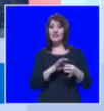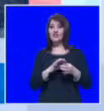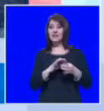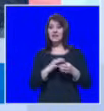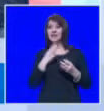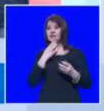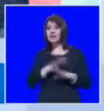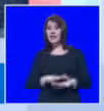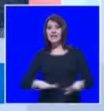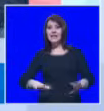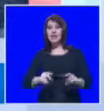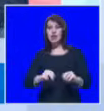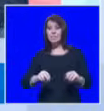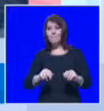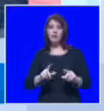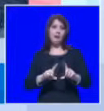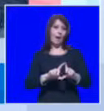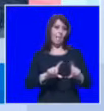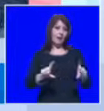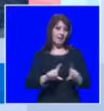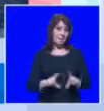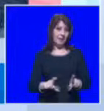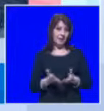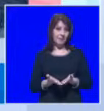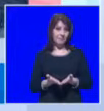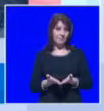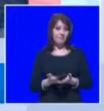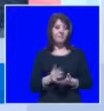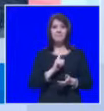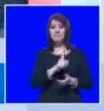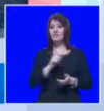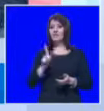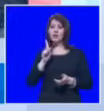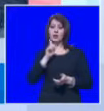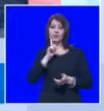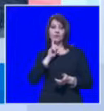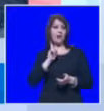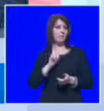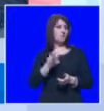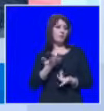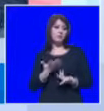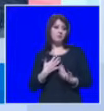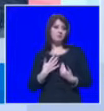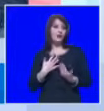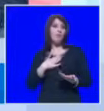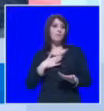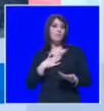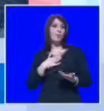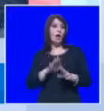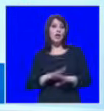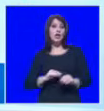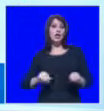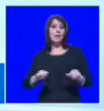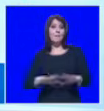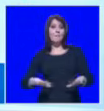апартаменти? Всеки човек може да разполага с частното си имущество, както намери за добре.